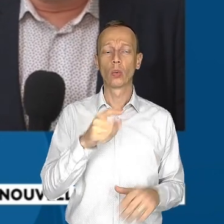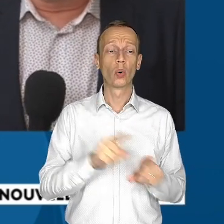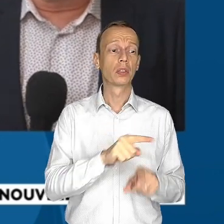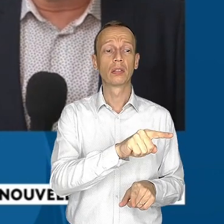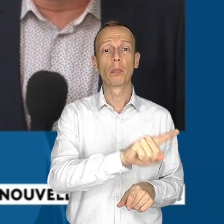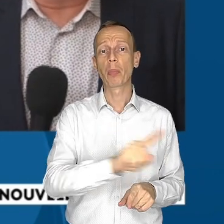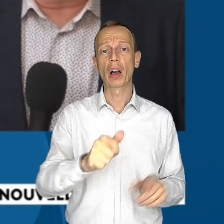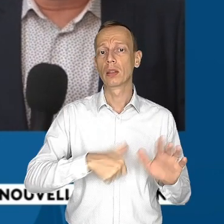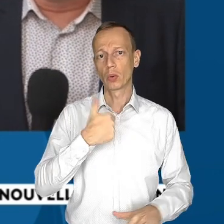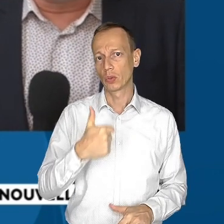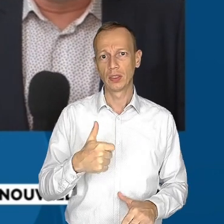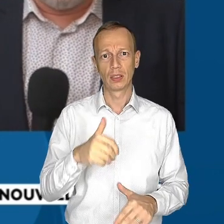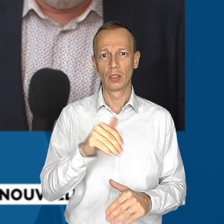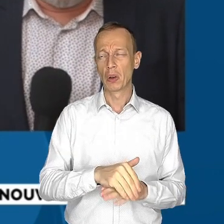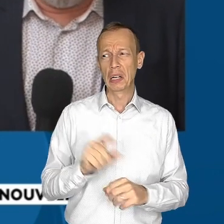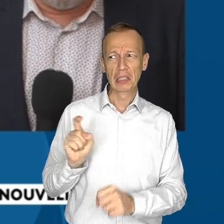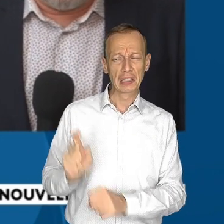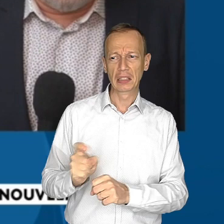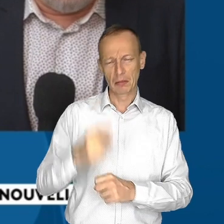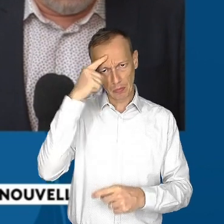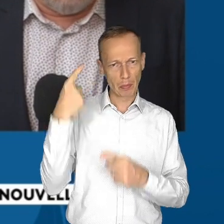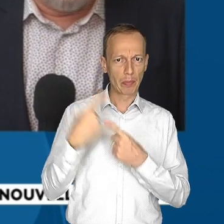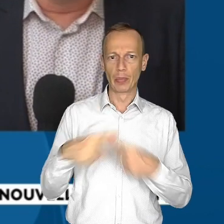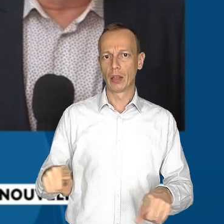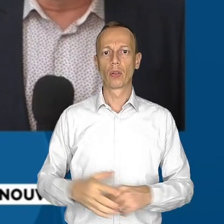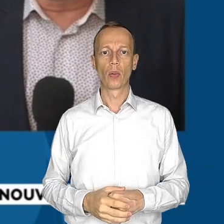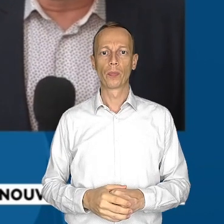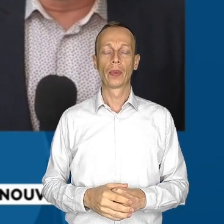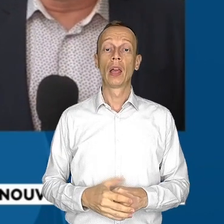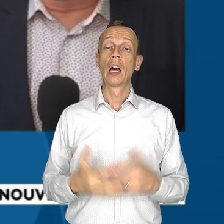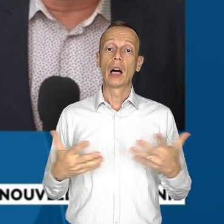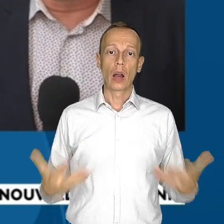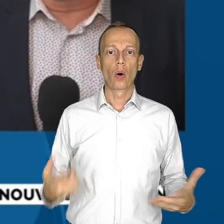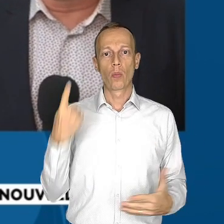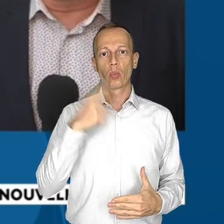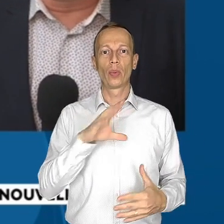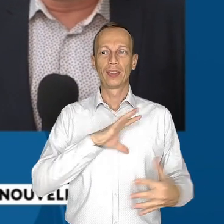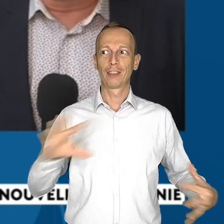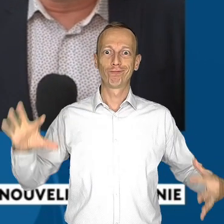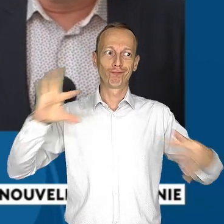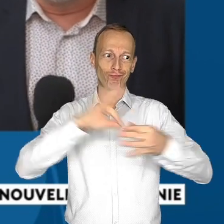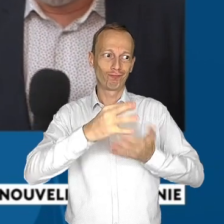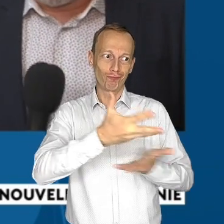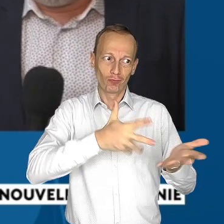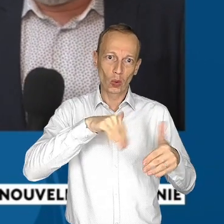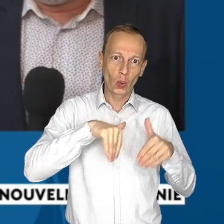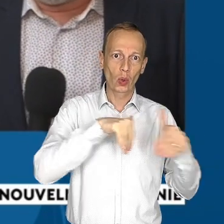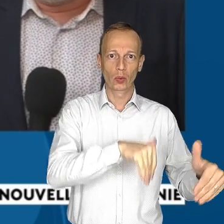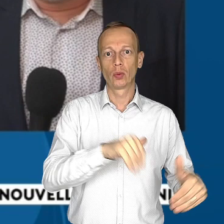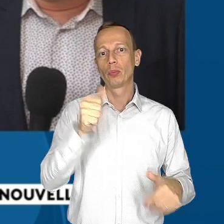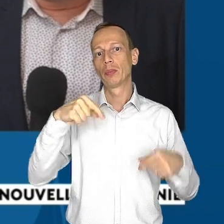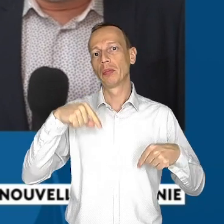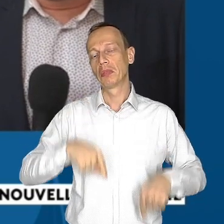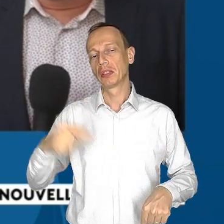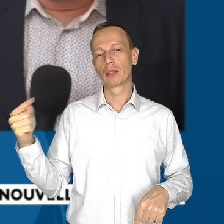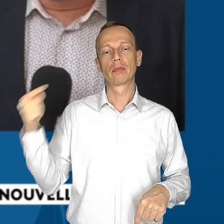non indépendantiste au soir même du référendum. Pour renouer au plus vite les fils de la discussion, Sébastien Lecornu